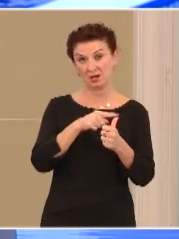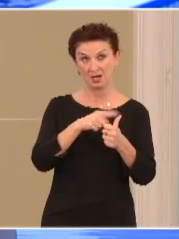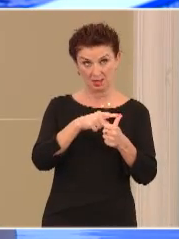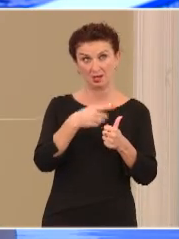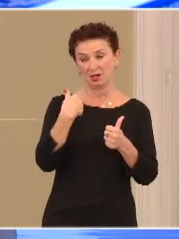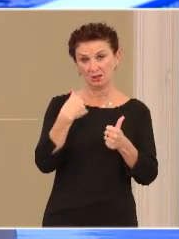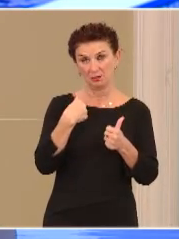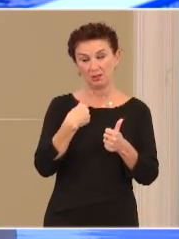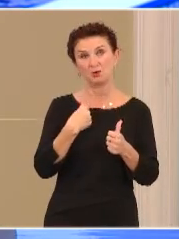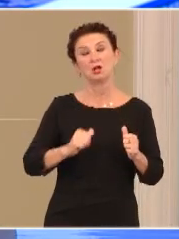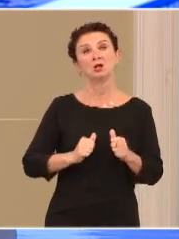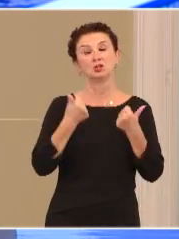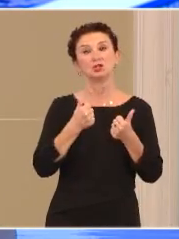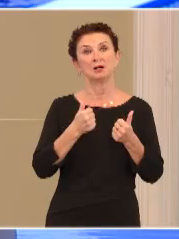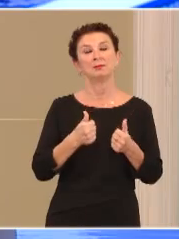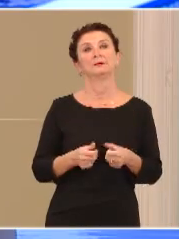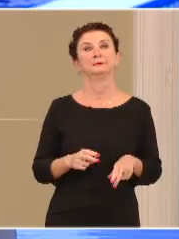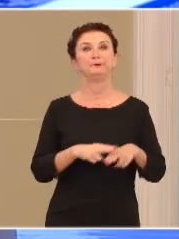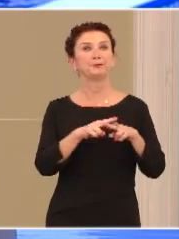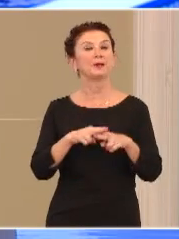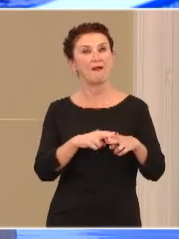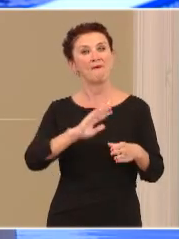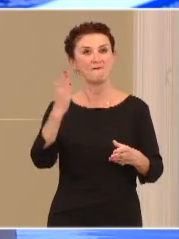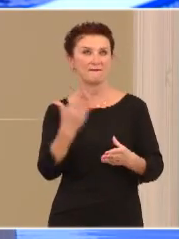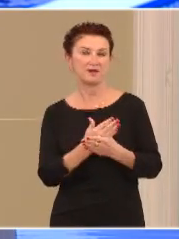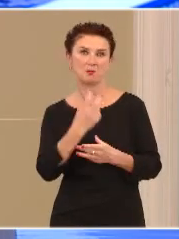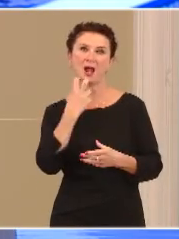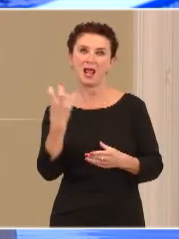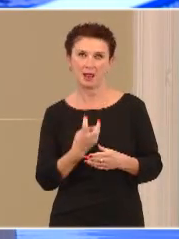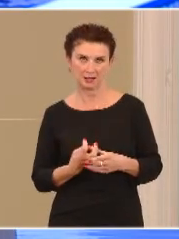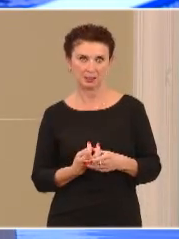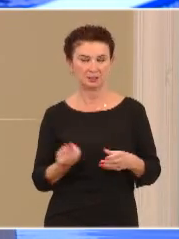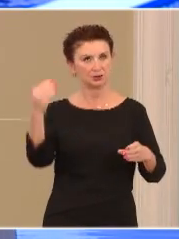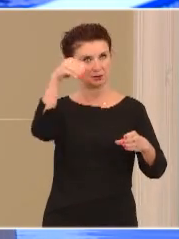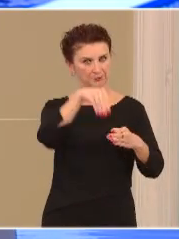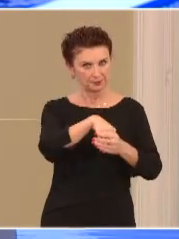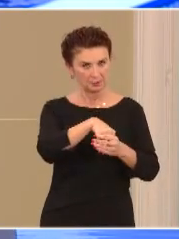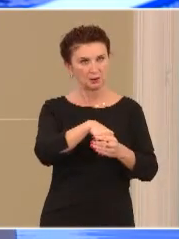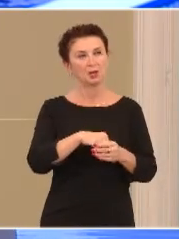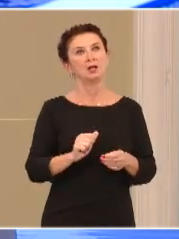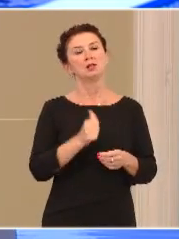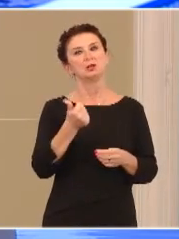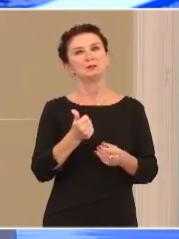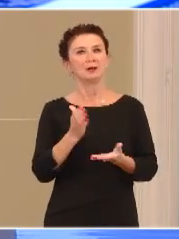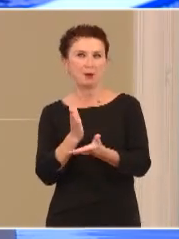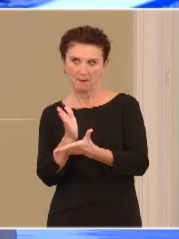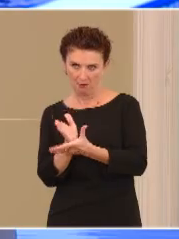spółek energetycznych w procesie przejęcia i dokapitalizowania